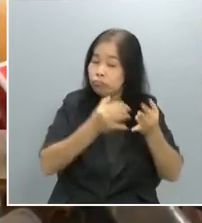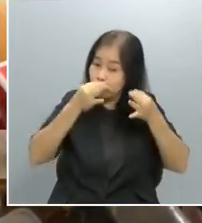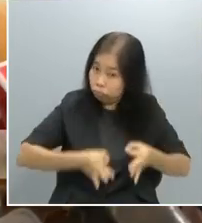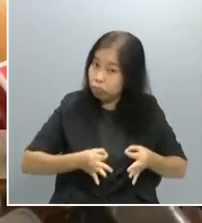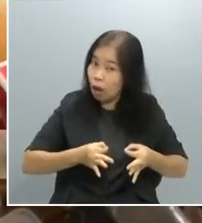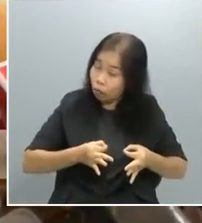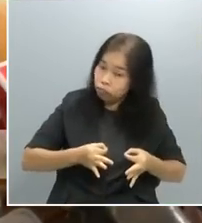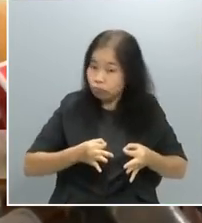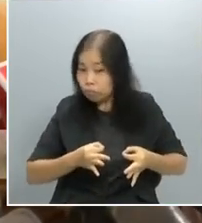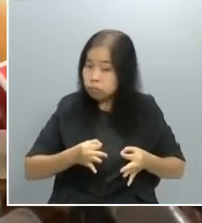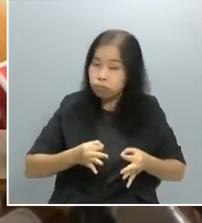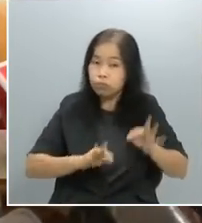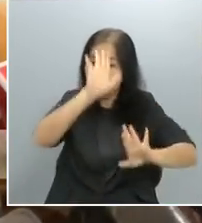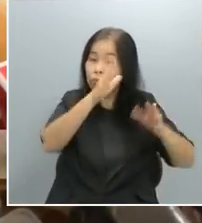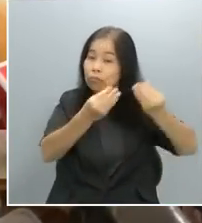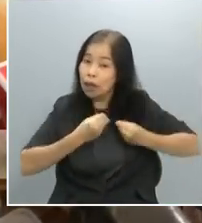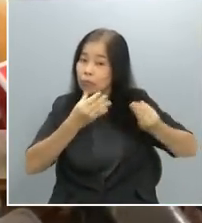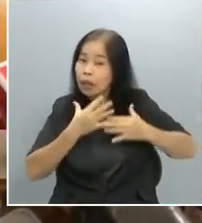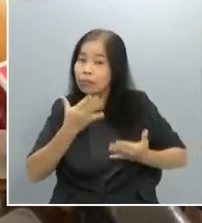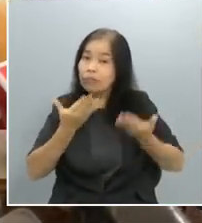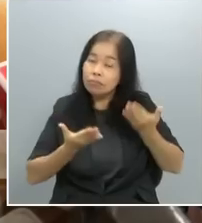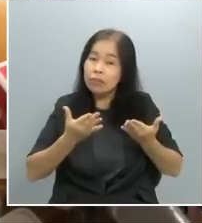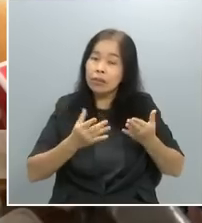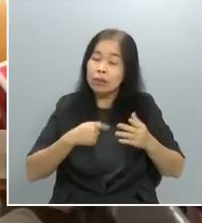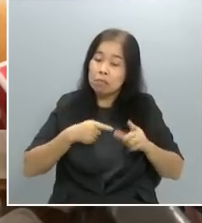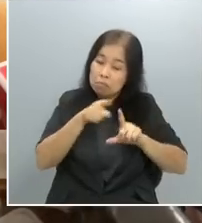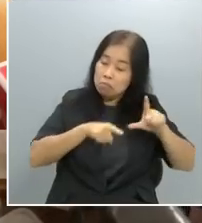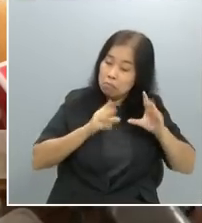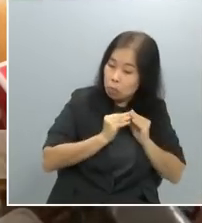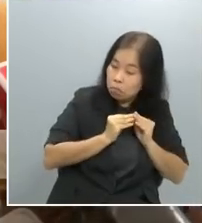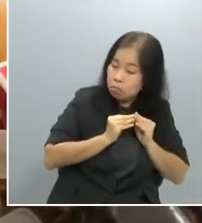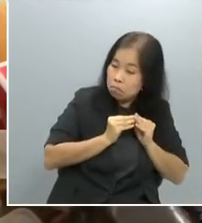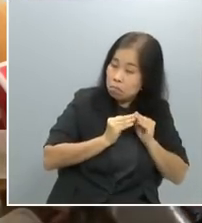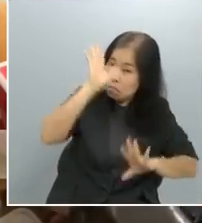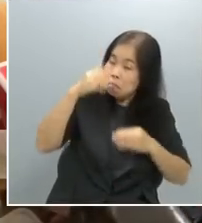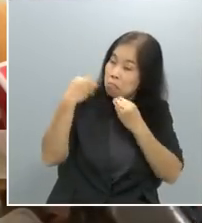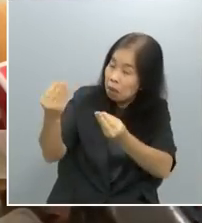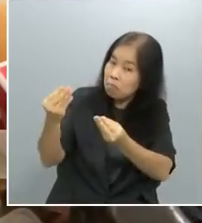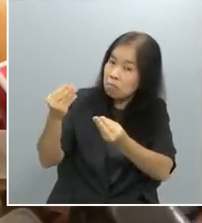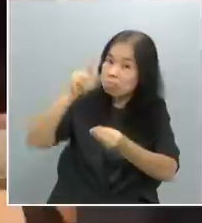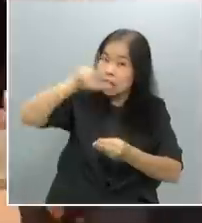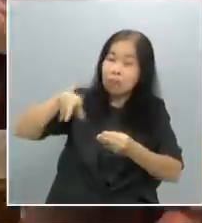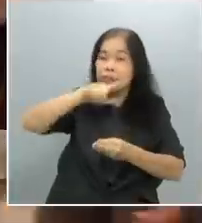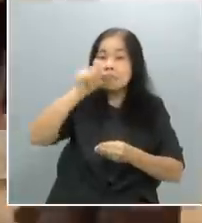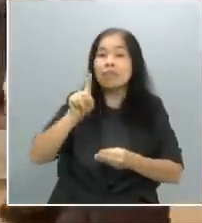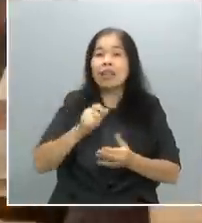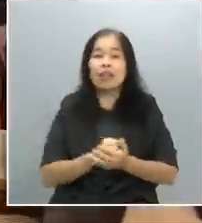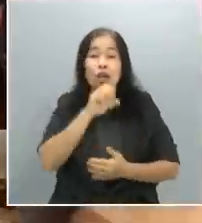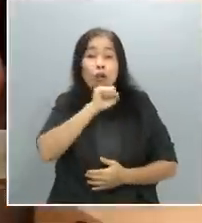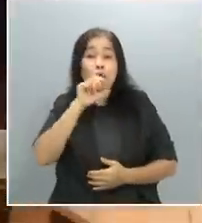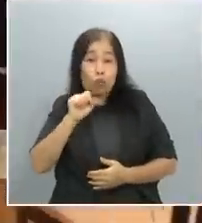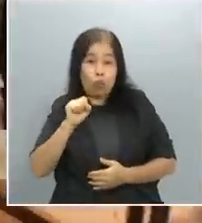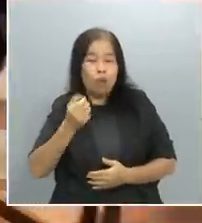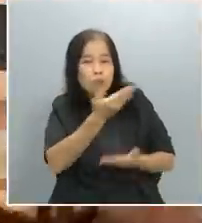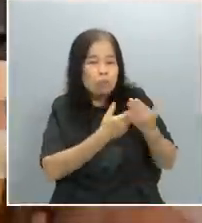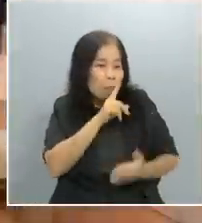ละจะโหวตหรือไม่โหวตให้กับแคนดิเดตเพื่อไทยสสของเขาไปสำรวจส่วนใหญ่บอกออก